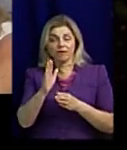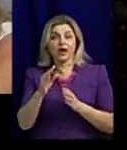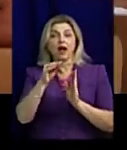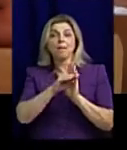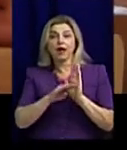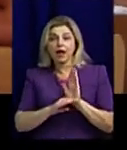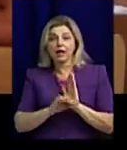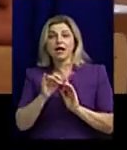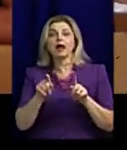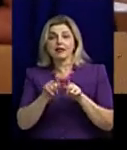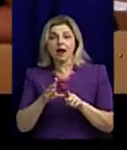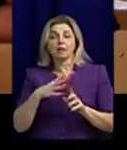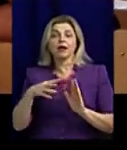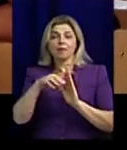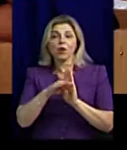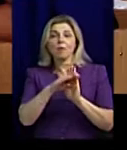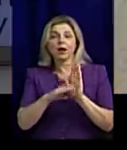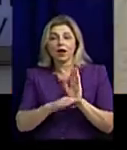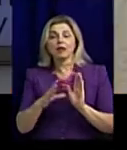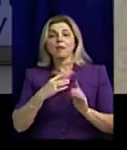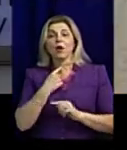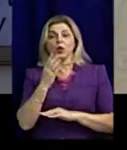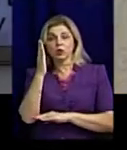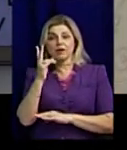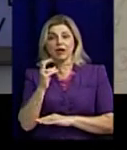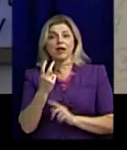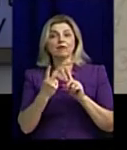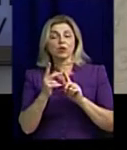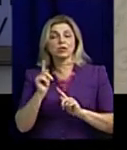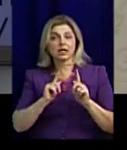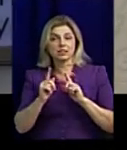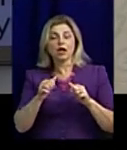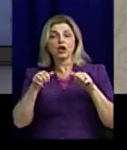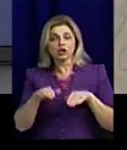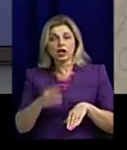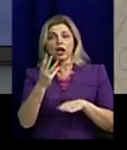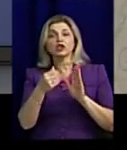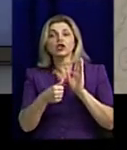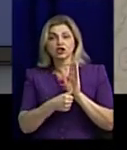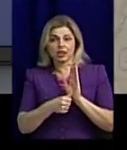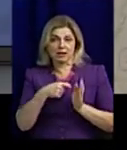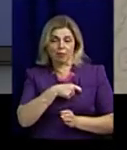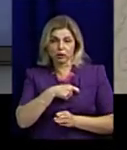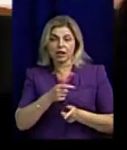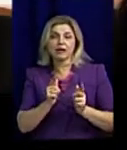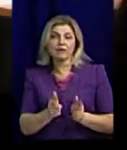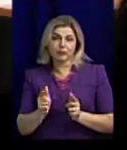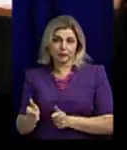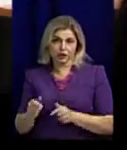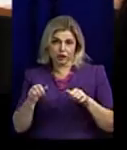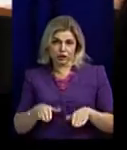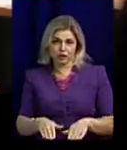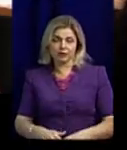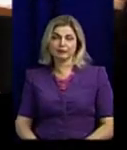Таким же пакетом голосували і на другому пленарному засіданні. Рішення підтримало 36 депутатів. Олена Міщенко, Олександр Попов, телевізійні